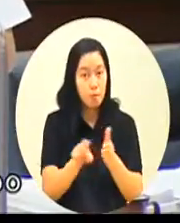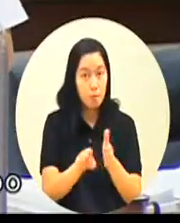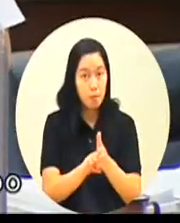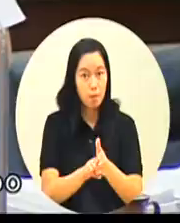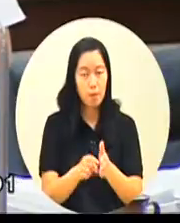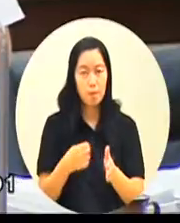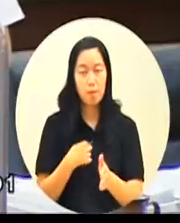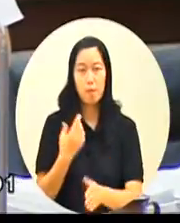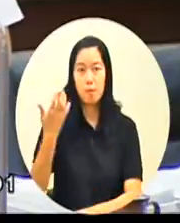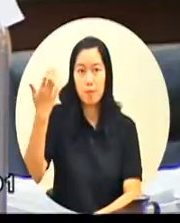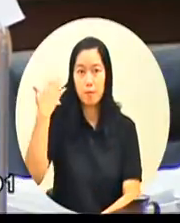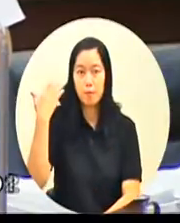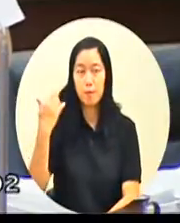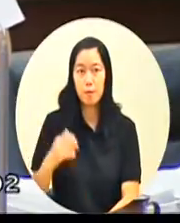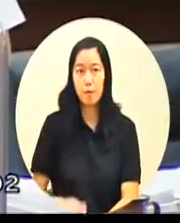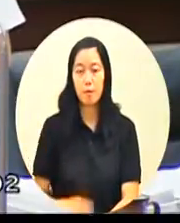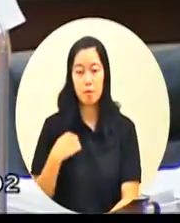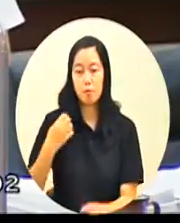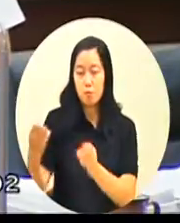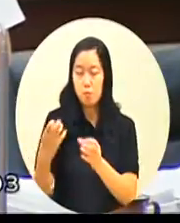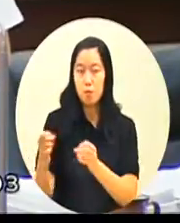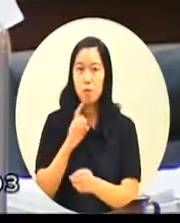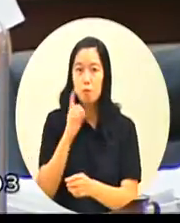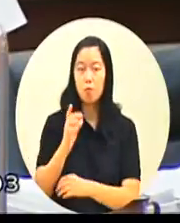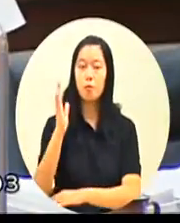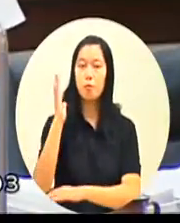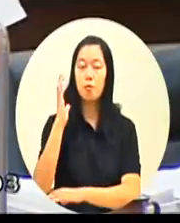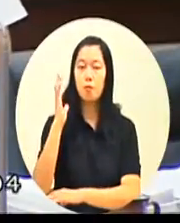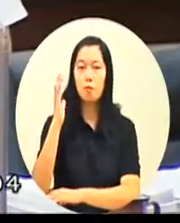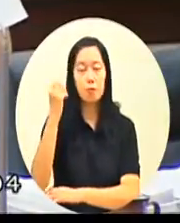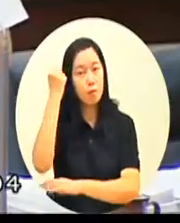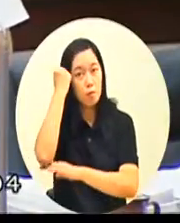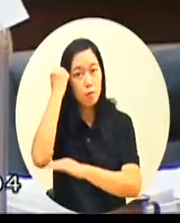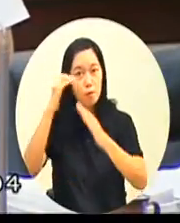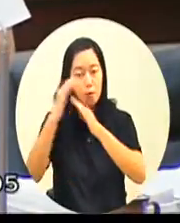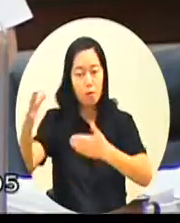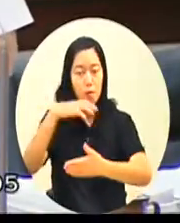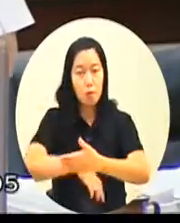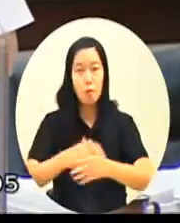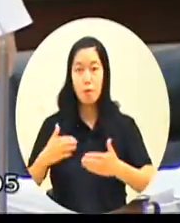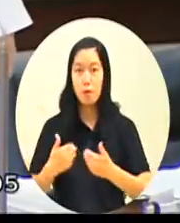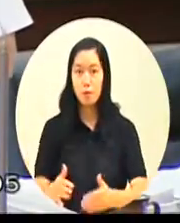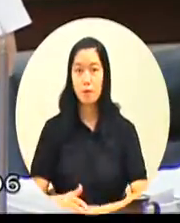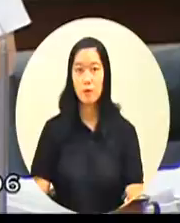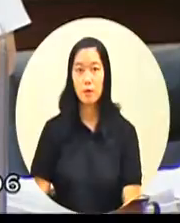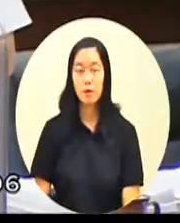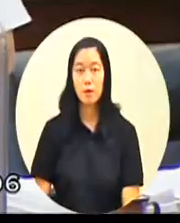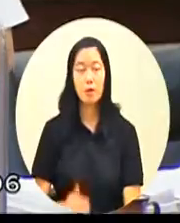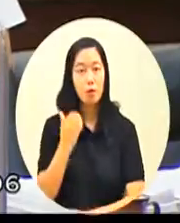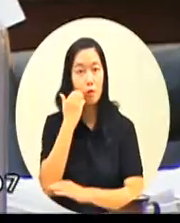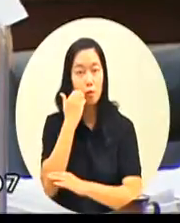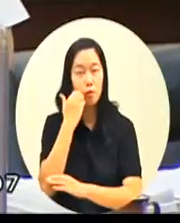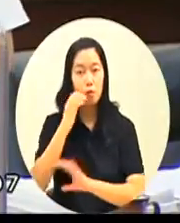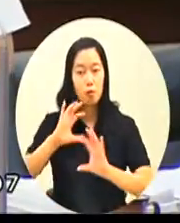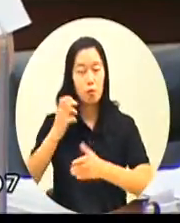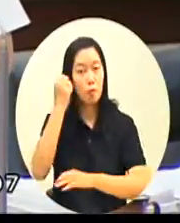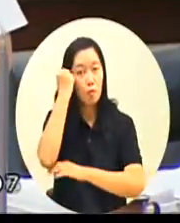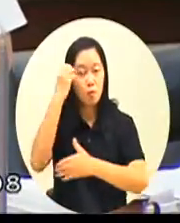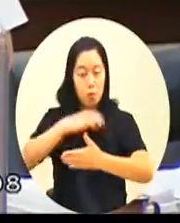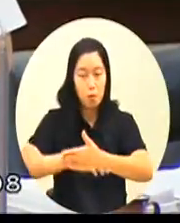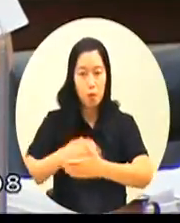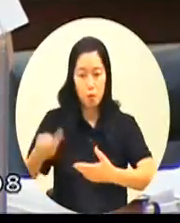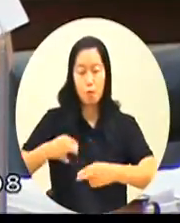初也有在讨论这个国宅用地到底要不要列进去。那如果国宅用地现在解编了，相